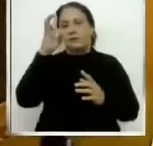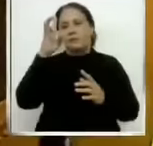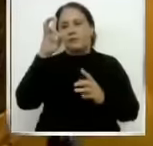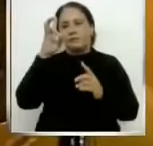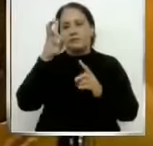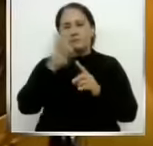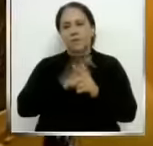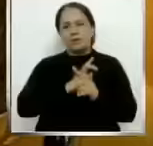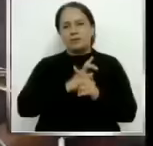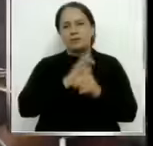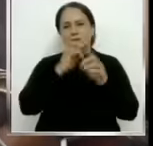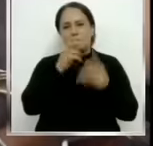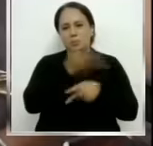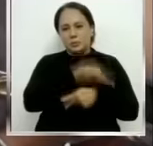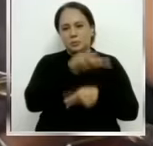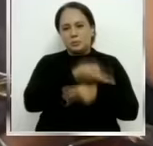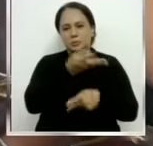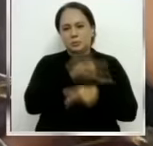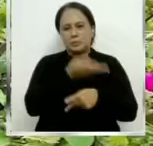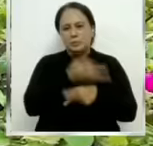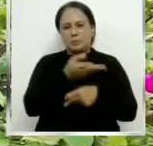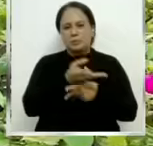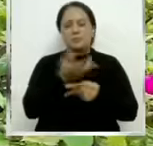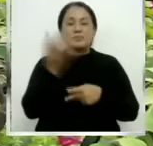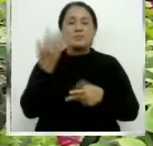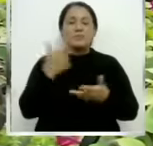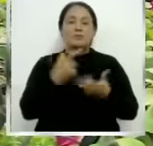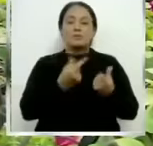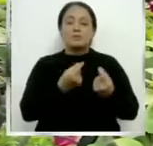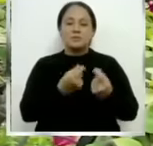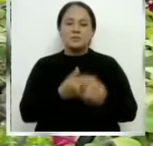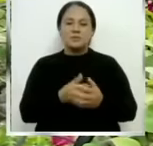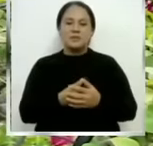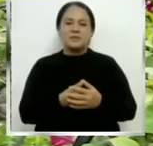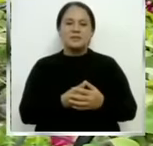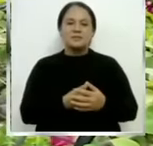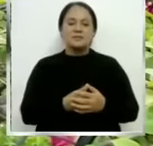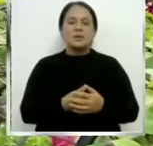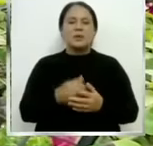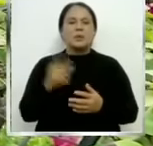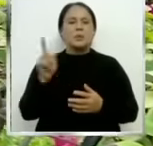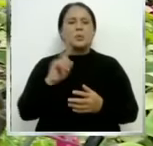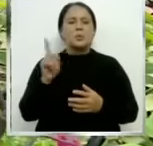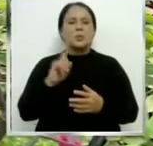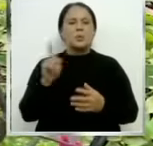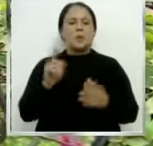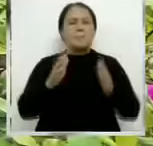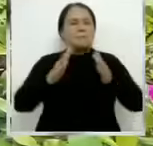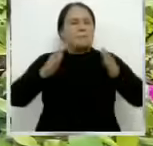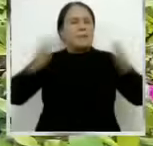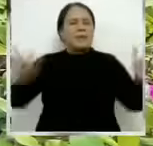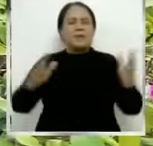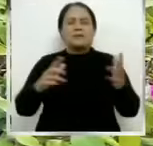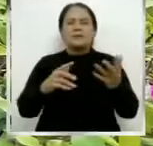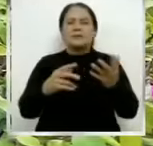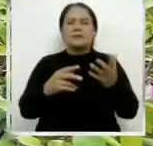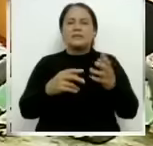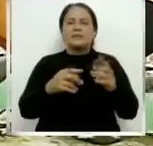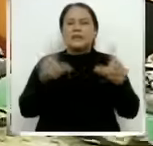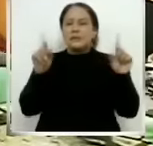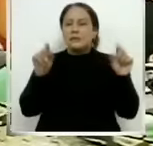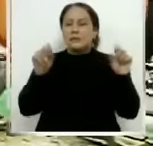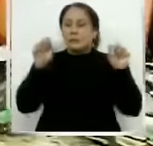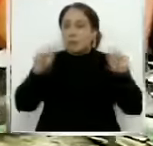sa kanyang heavy gut na alimango? Kuya Kim, ano nga ba ang pinakamalaking alimango na pwede nating kainin? Kuya Kim, ano